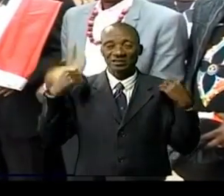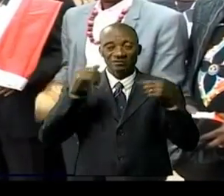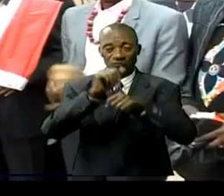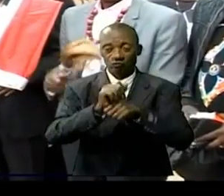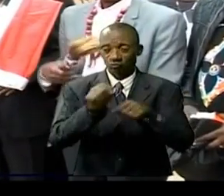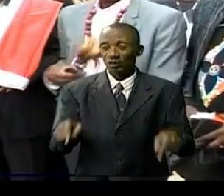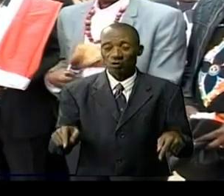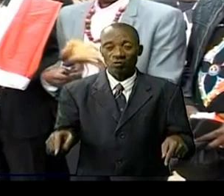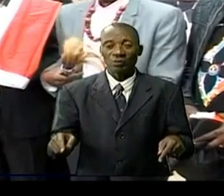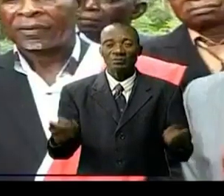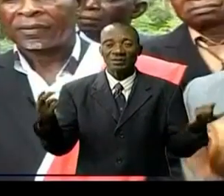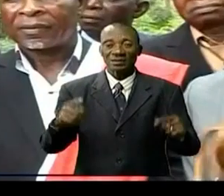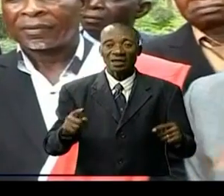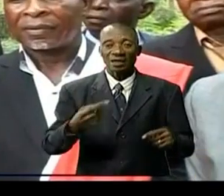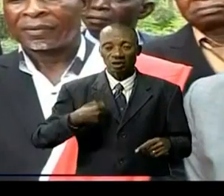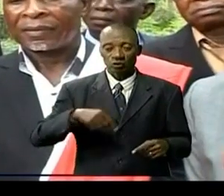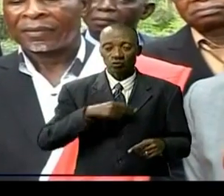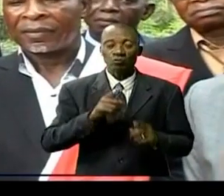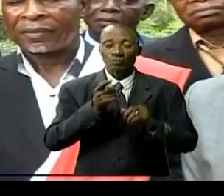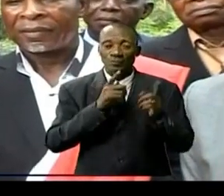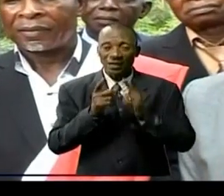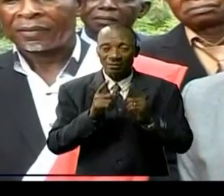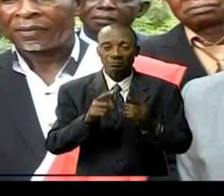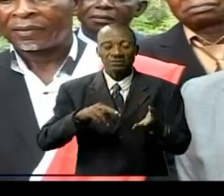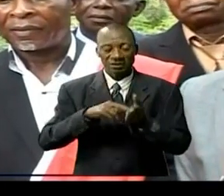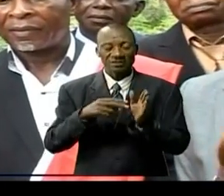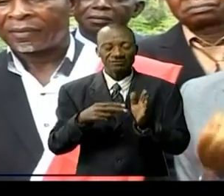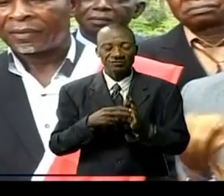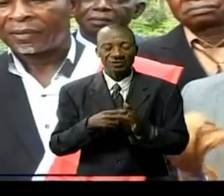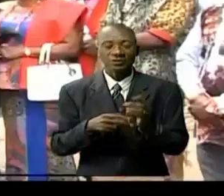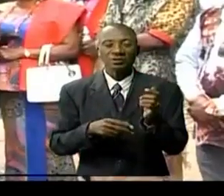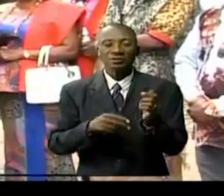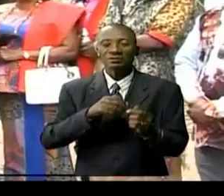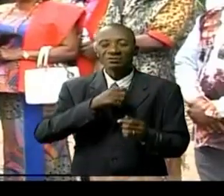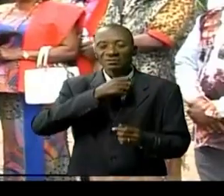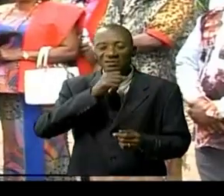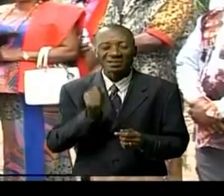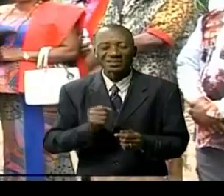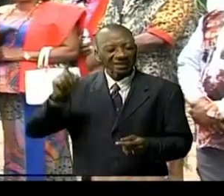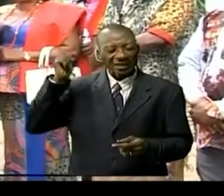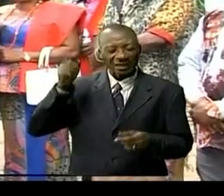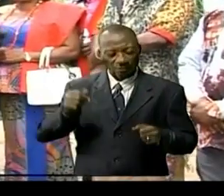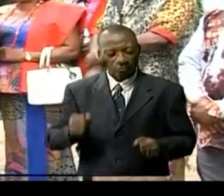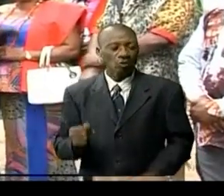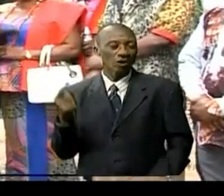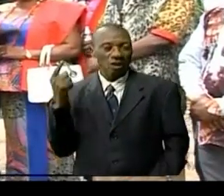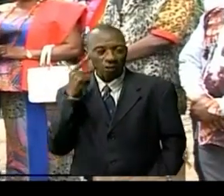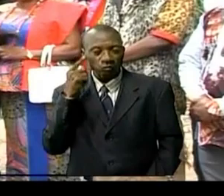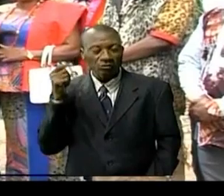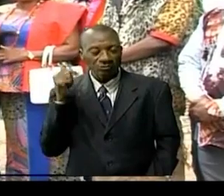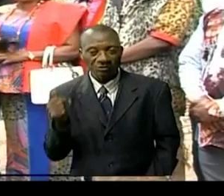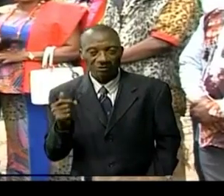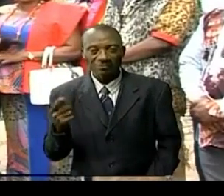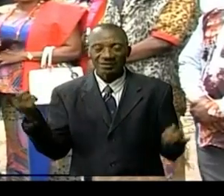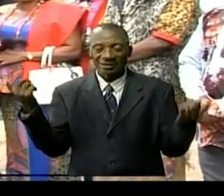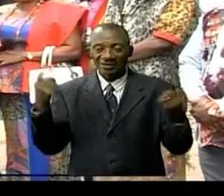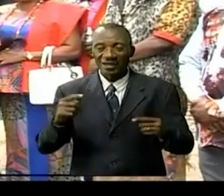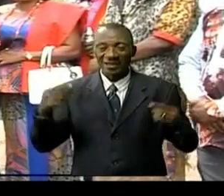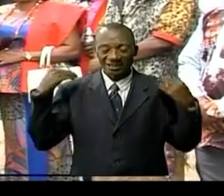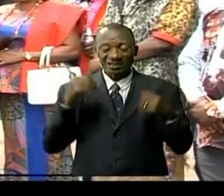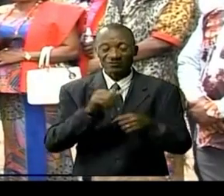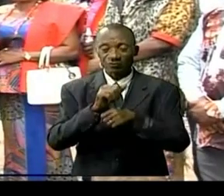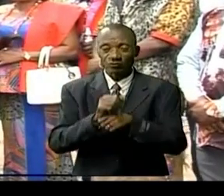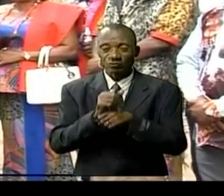je crois que les mânes des ancêtres aussi nous écoutent ils entendent et quand le chef et j'étais leur salive et